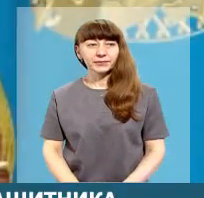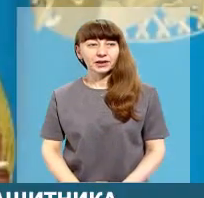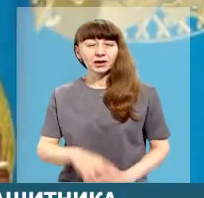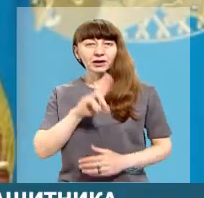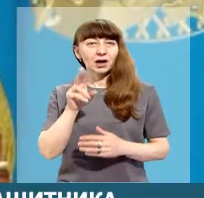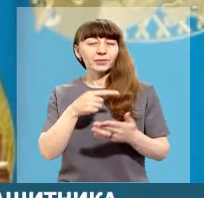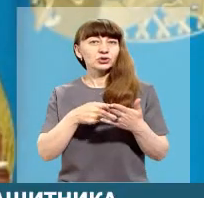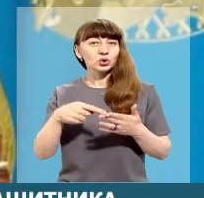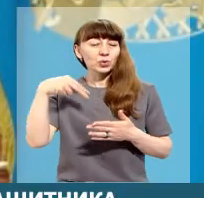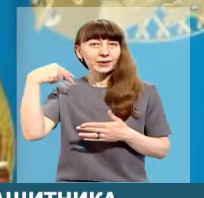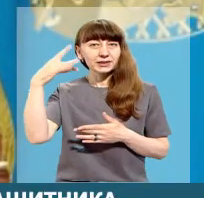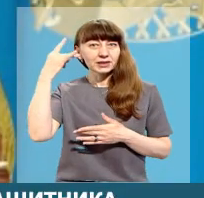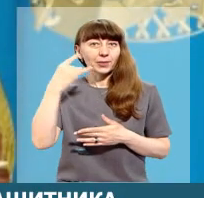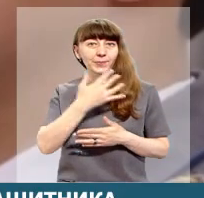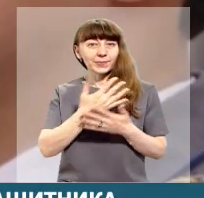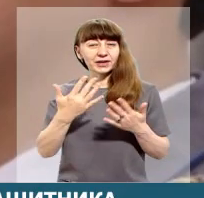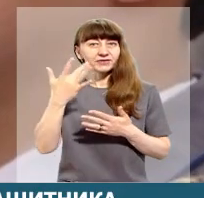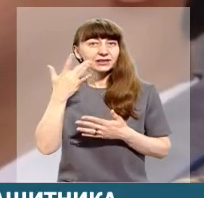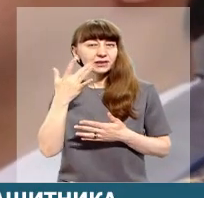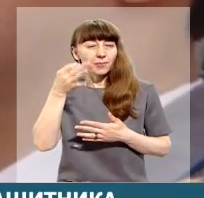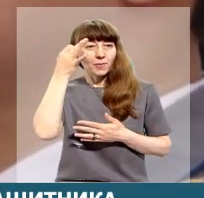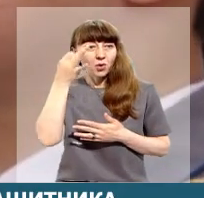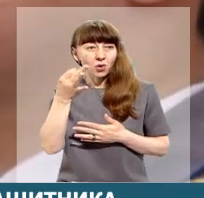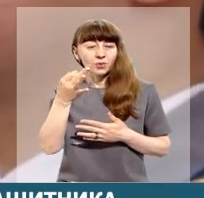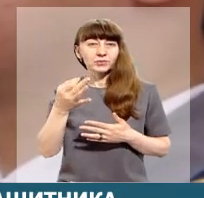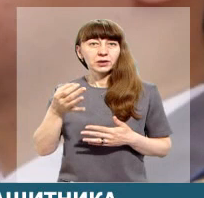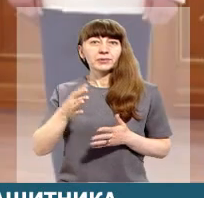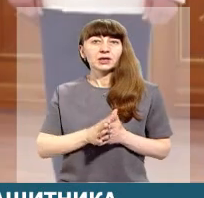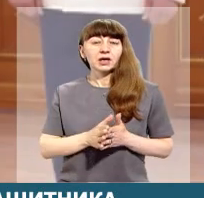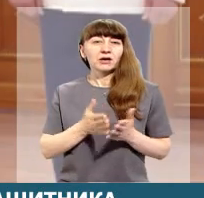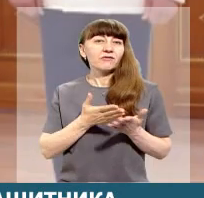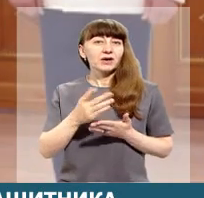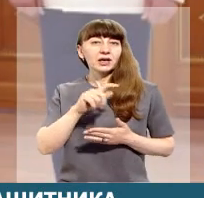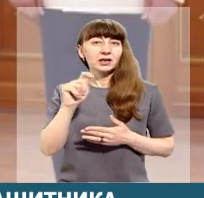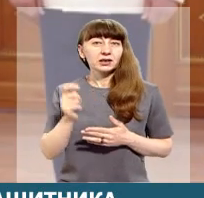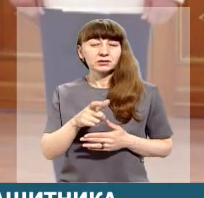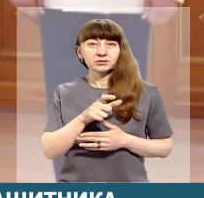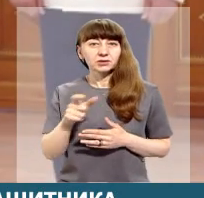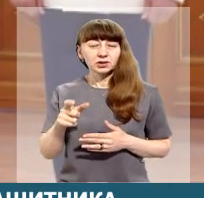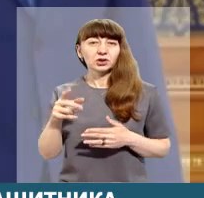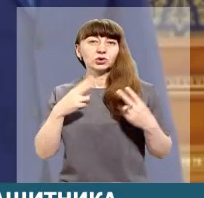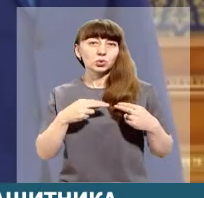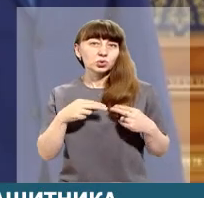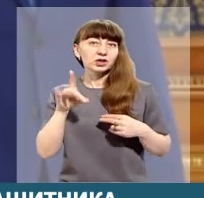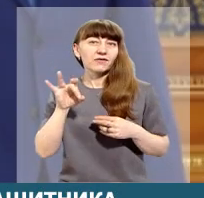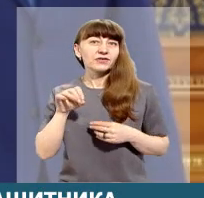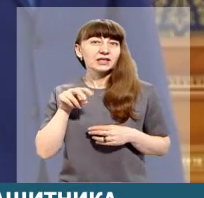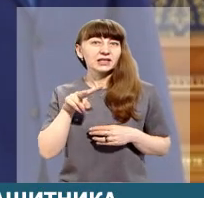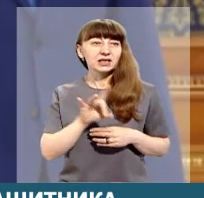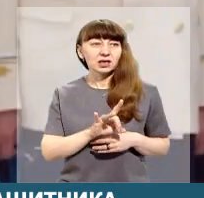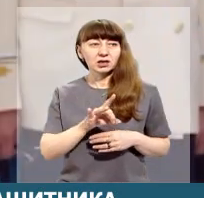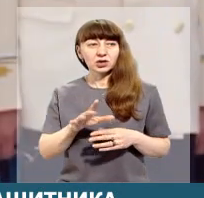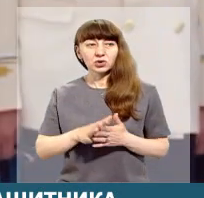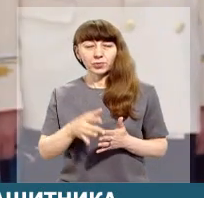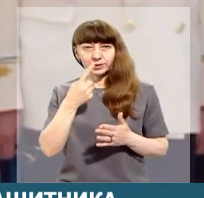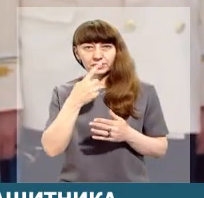Как подчеркнул глава государства, мы всегда помним и чтим наших фронтовиков и тружеников тыла, которые ценой неимоверных лишений